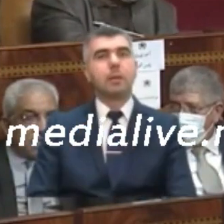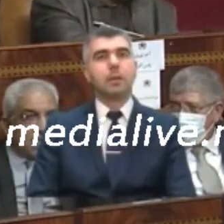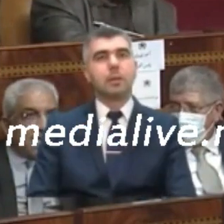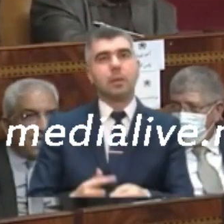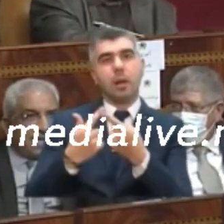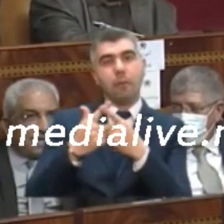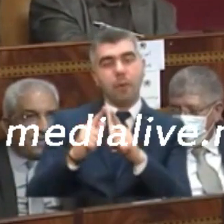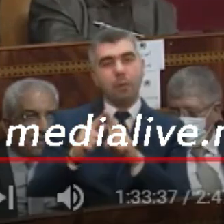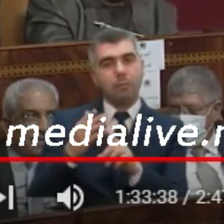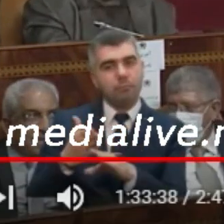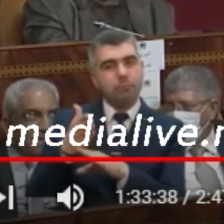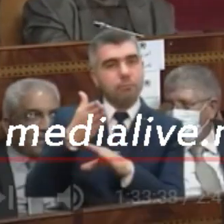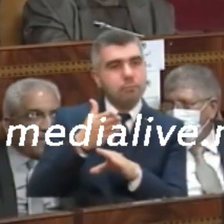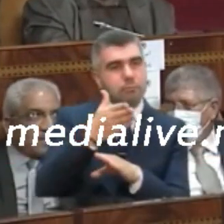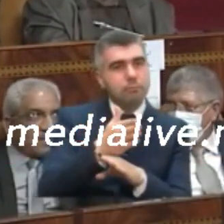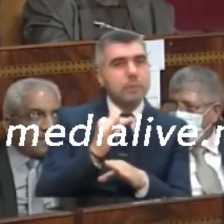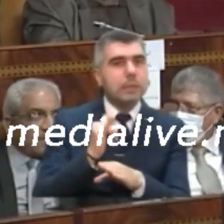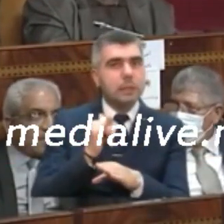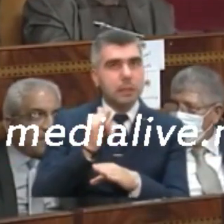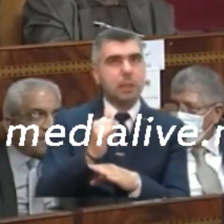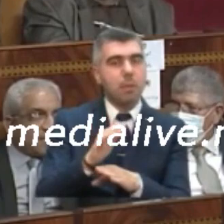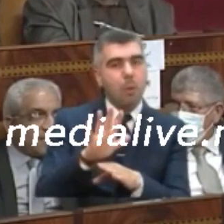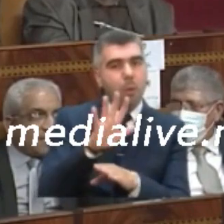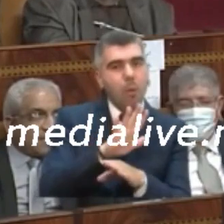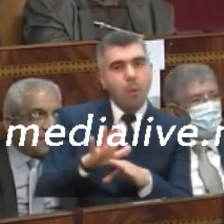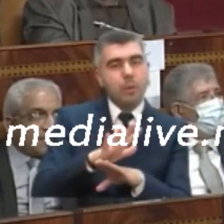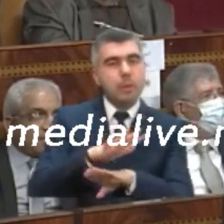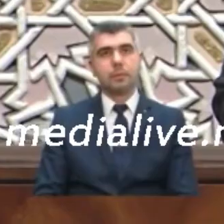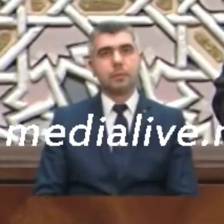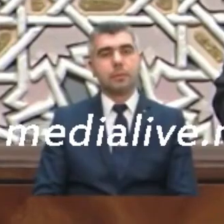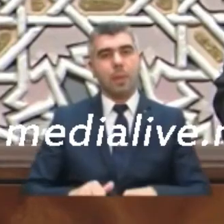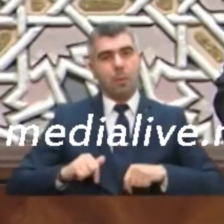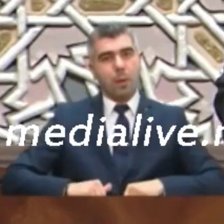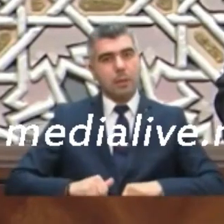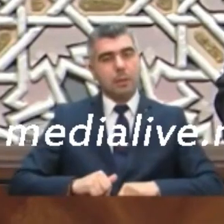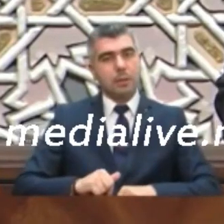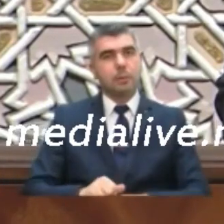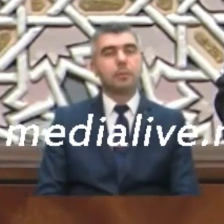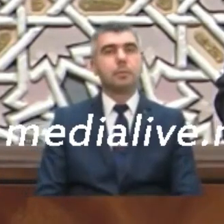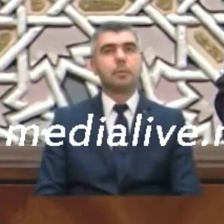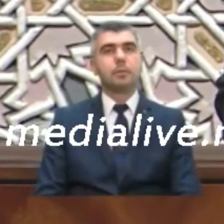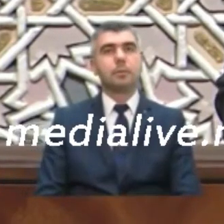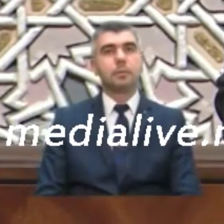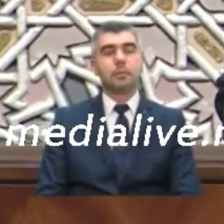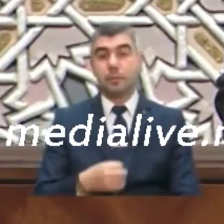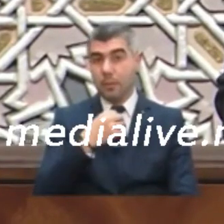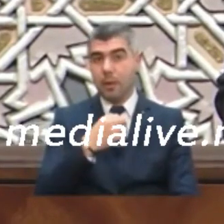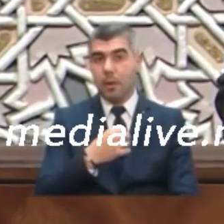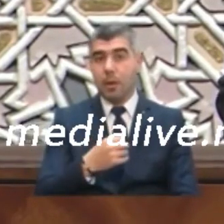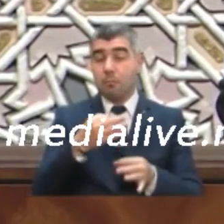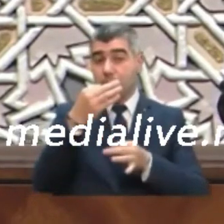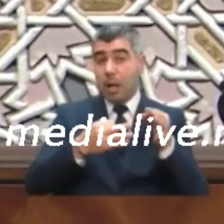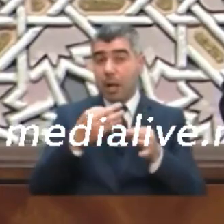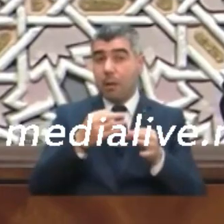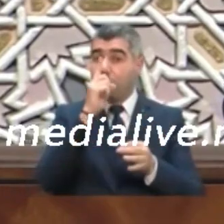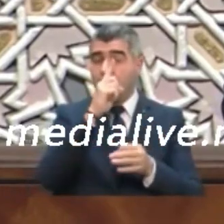وذلك الزيارات التي تقومون بها من اجل تمكين كافه عمالات واقاليم. بغيت غير نقول غير جمله، حنا المحاكم اللي غادي نبنيو ان